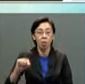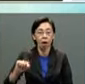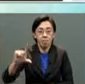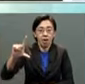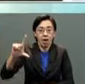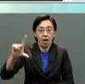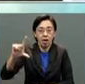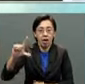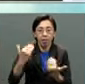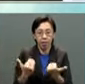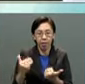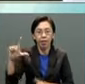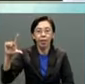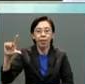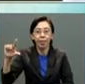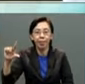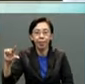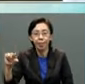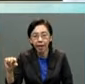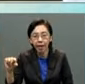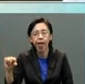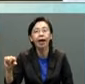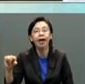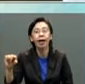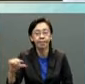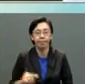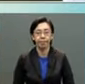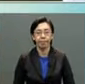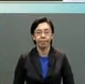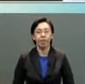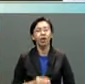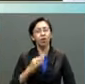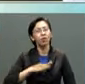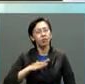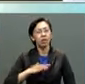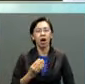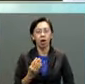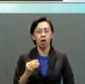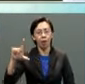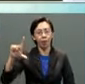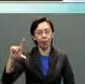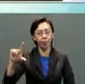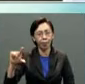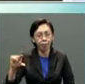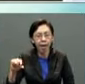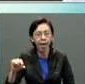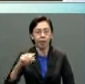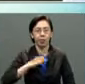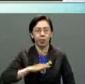นี้ก็ลงกลับมาอยู่ที่ตัวเลขที่น่าพึงพอใจนะครับมาดูเรื่องของการ